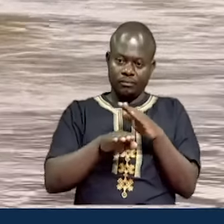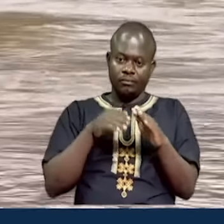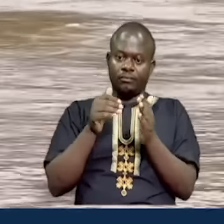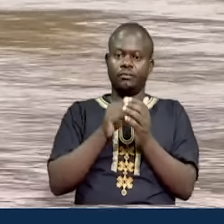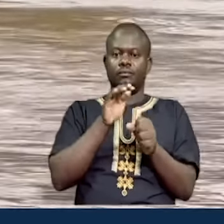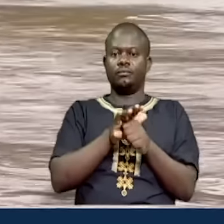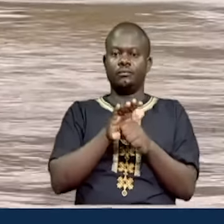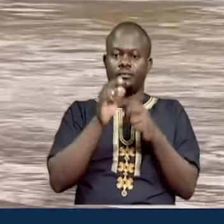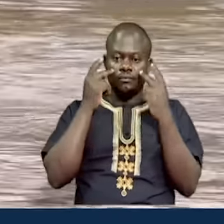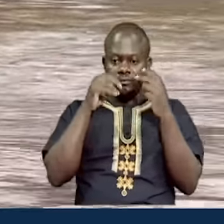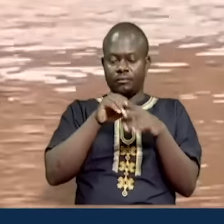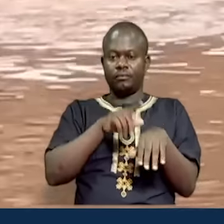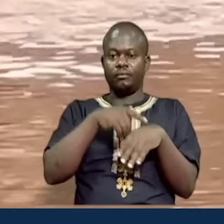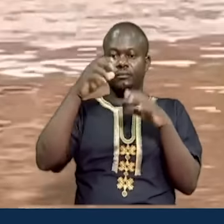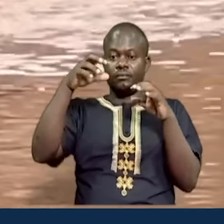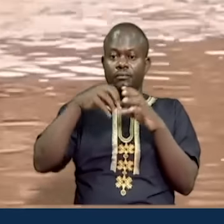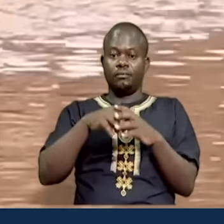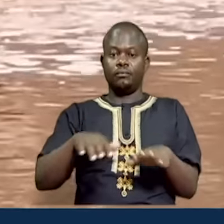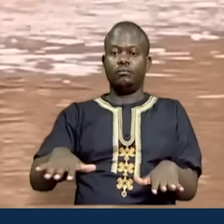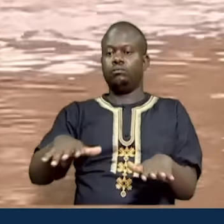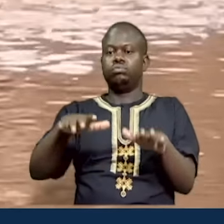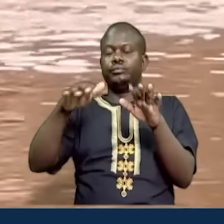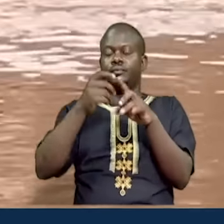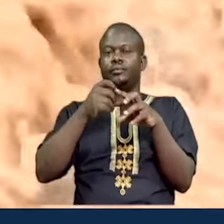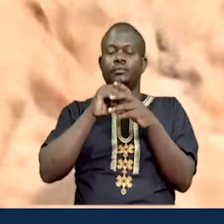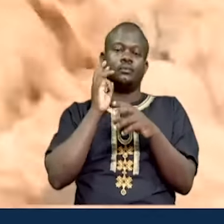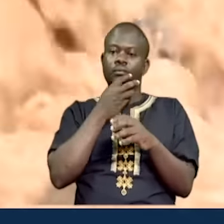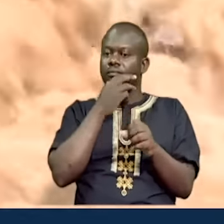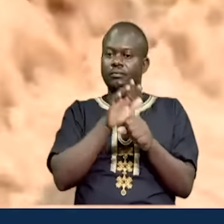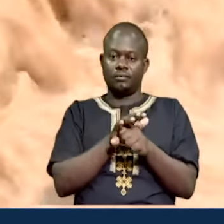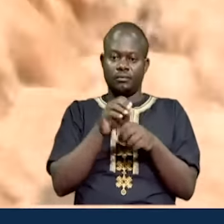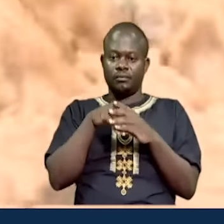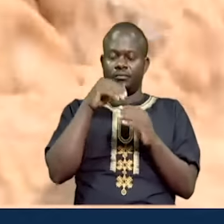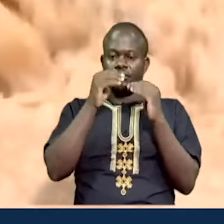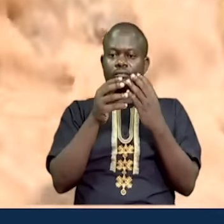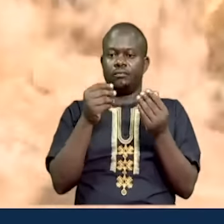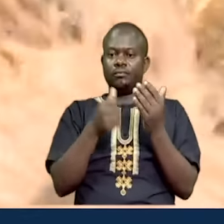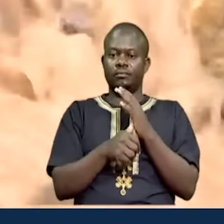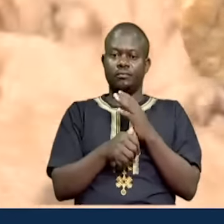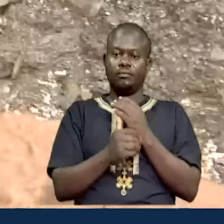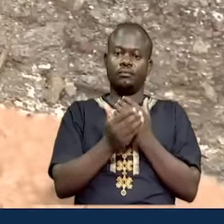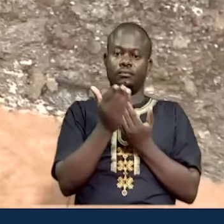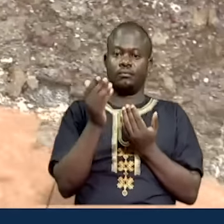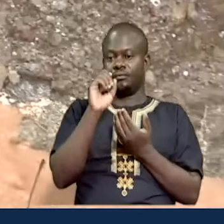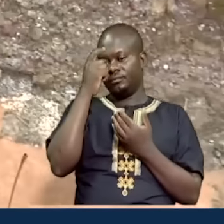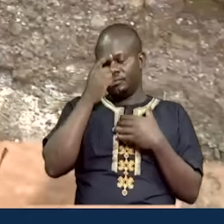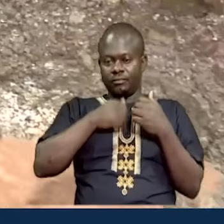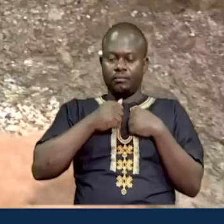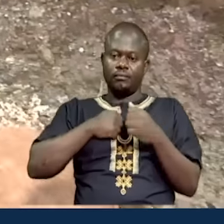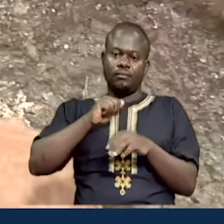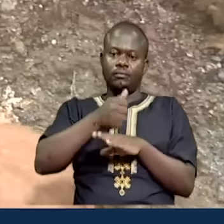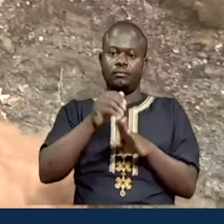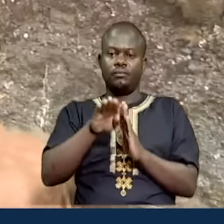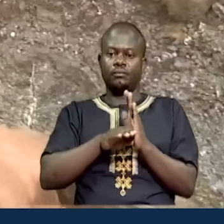akenshi usanga mu gihe cy'imvura yuzuye bitewe n'amazi menshi ava kuri iyo misozi. Mu rwego rwo gukemura ikibazo cy'isuri, guverinoma y'u Rwanda yashyizeho